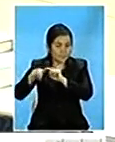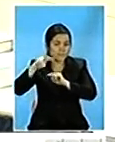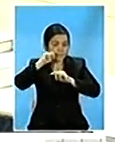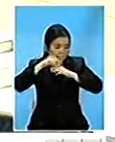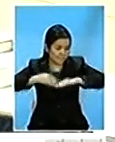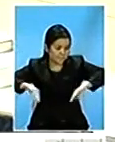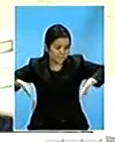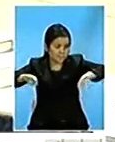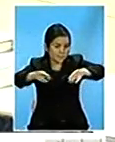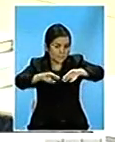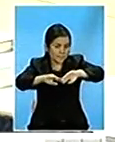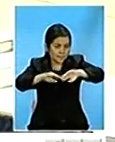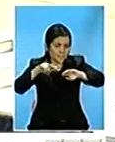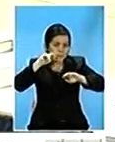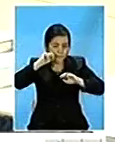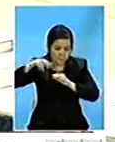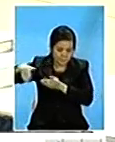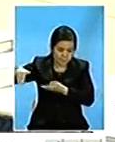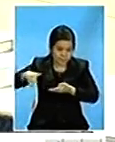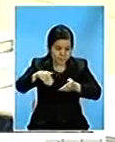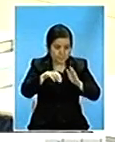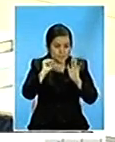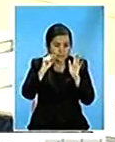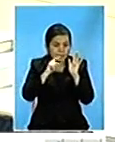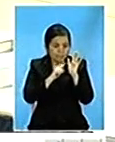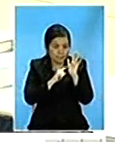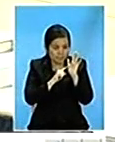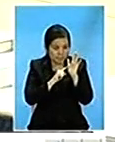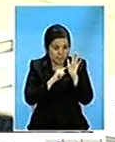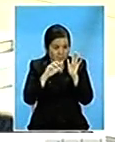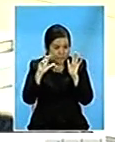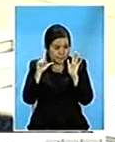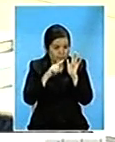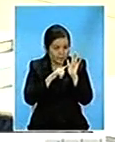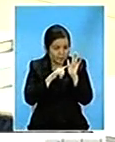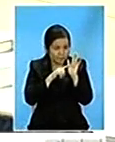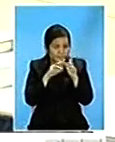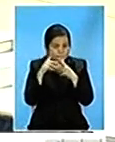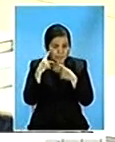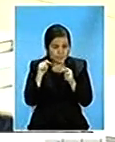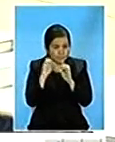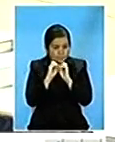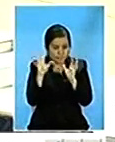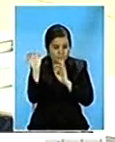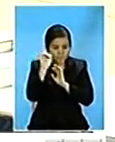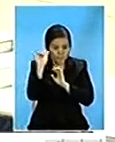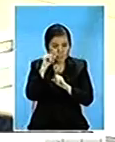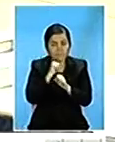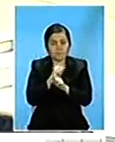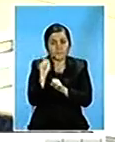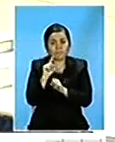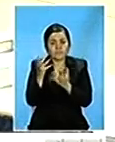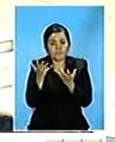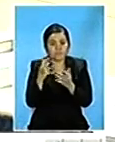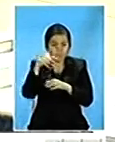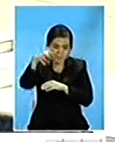แล้วก็ลุ่มคลองลำปากคลองลำลายนะครับนี่ท่านยังไม่ได้ตอบให้ชัดเจนว่าท่านจะท